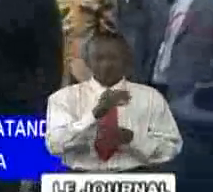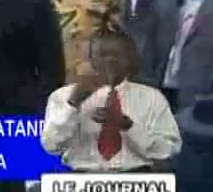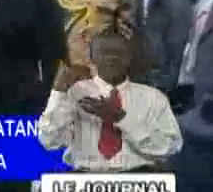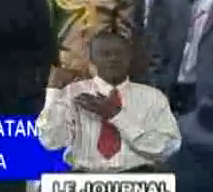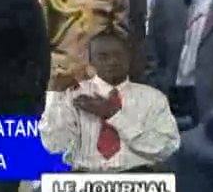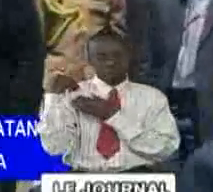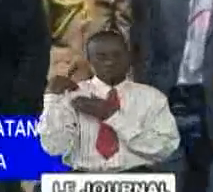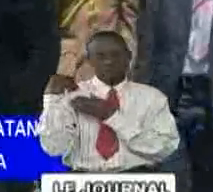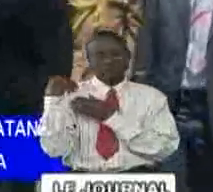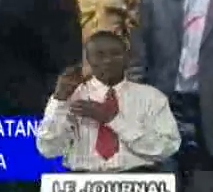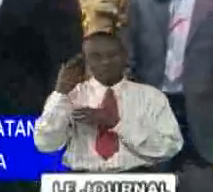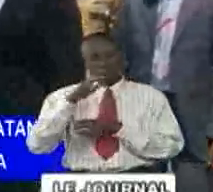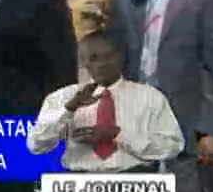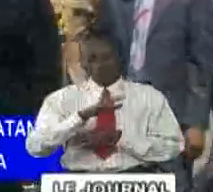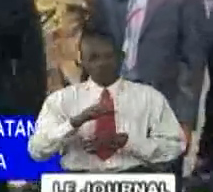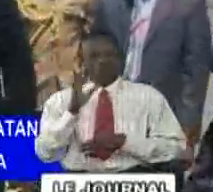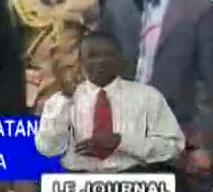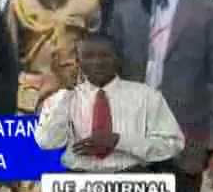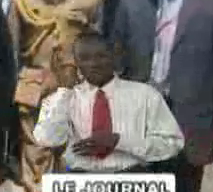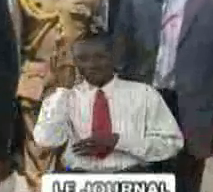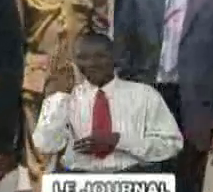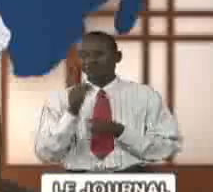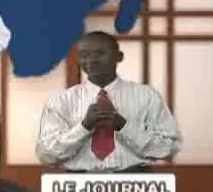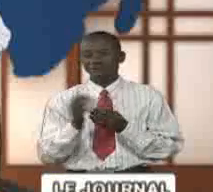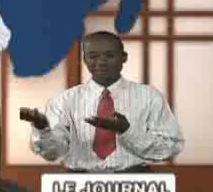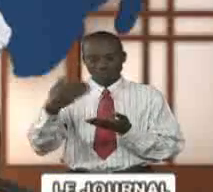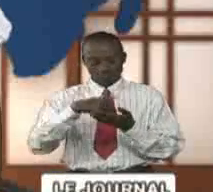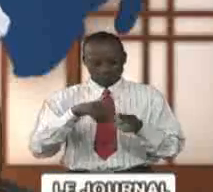Congo, qu'il vient d'atteindre en début d'après-midi.